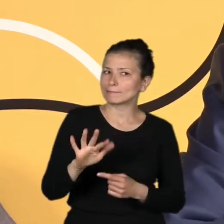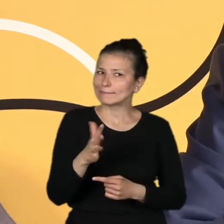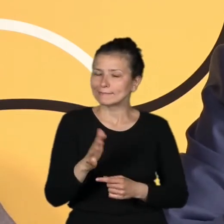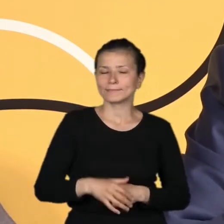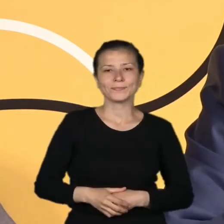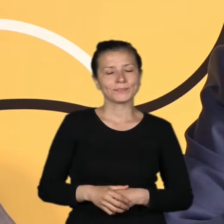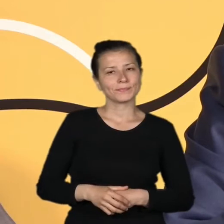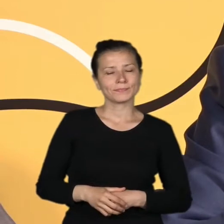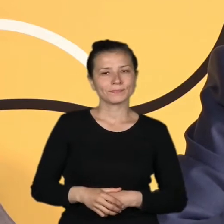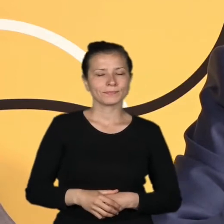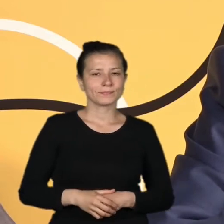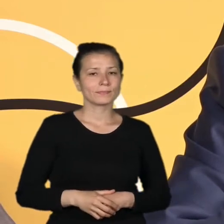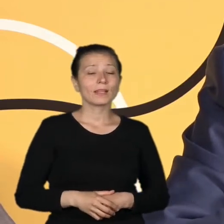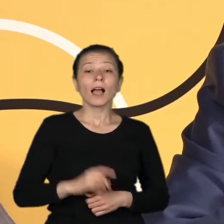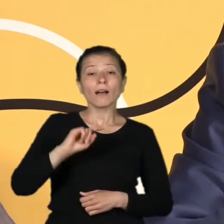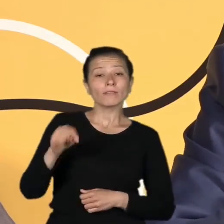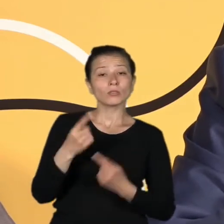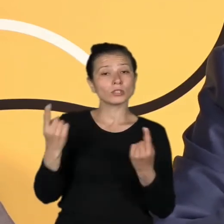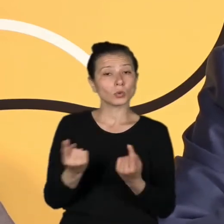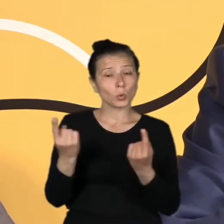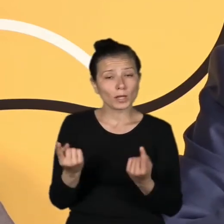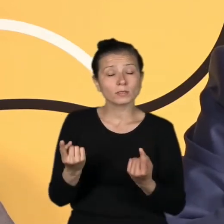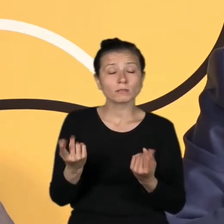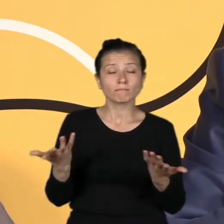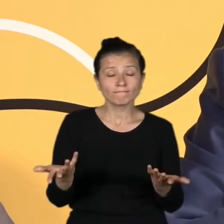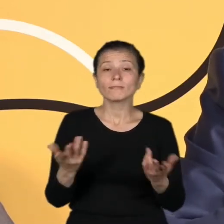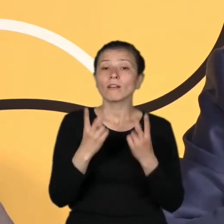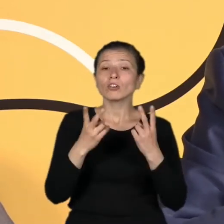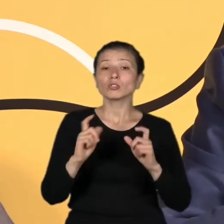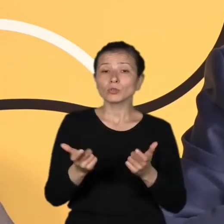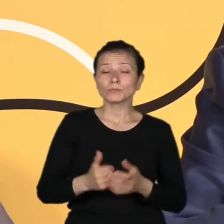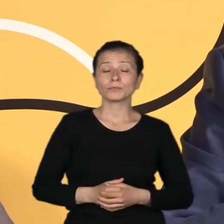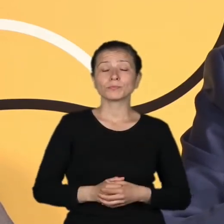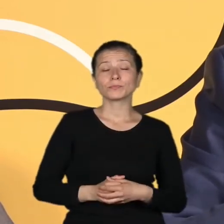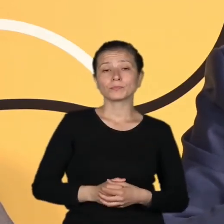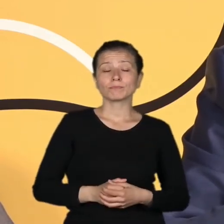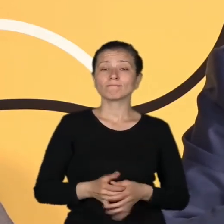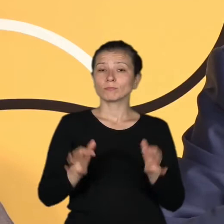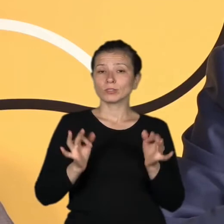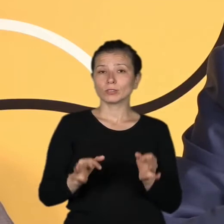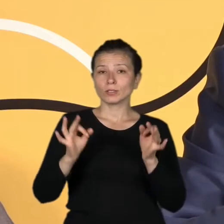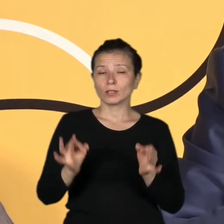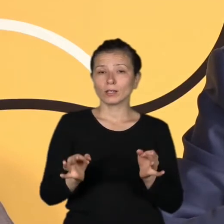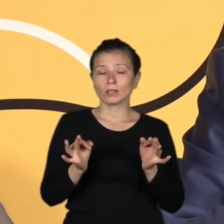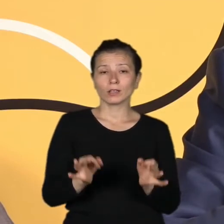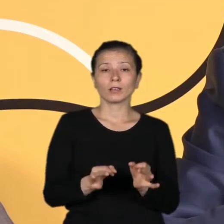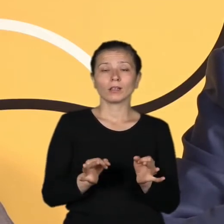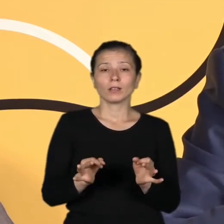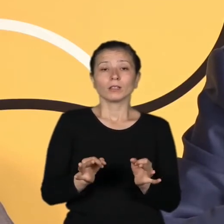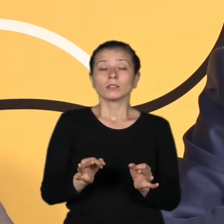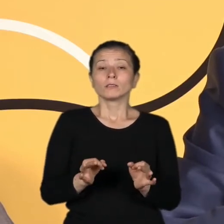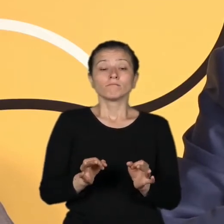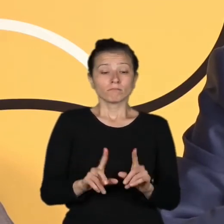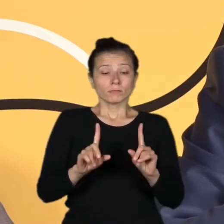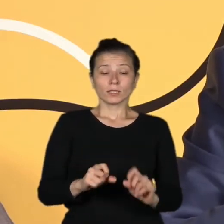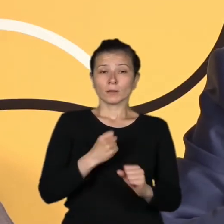O tyle w takim przypadku jak nasz, ważnym jest, żeby dzisiaj